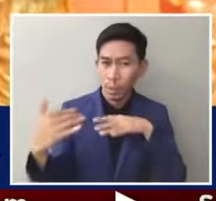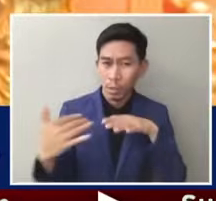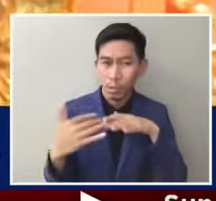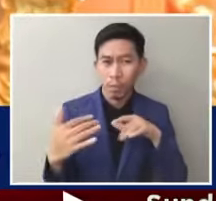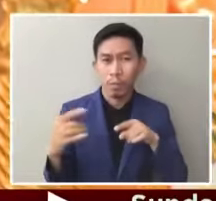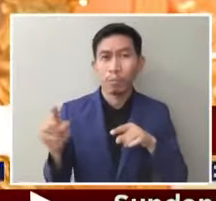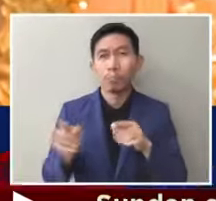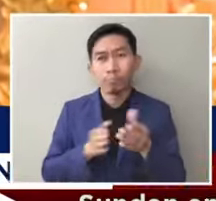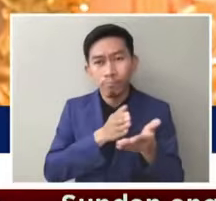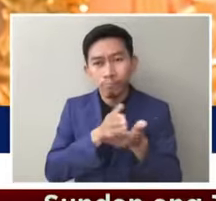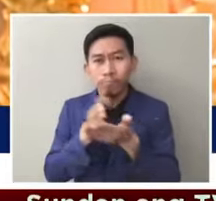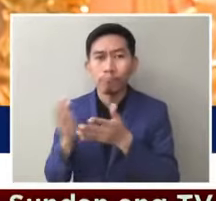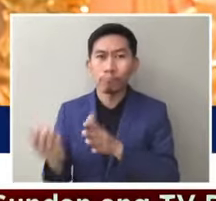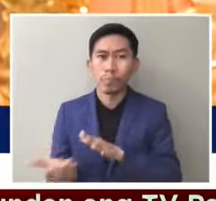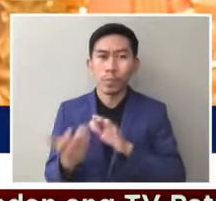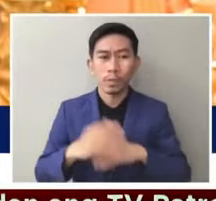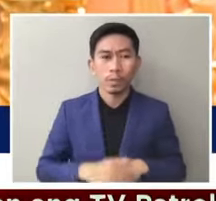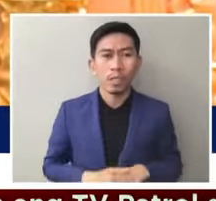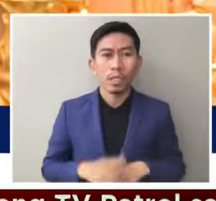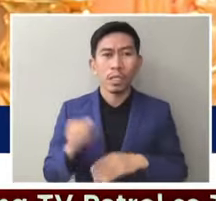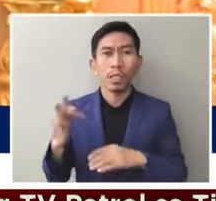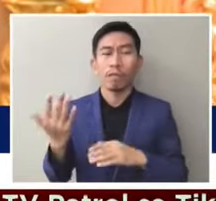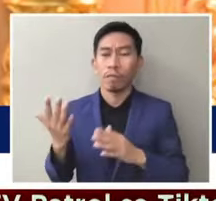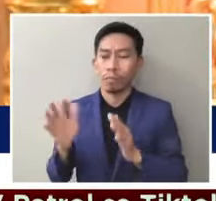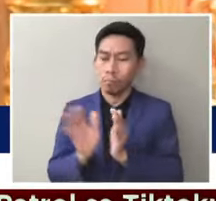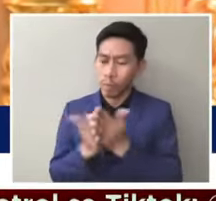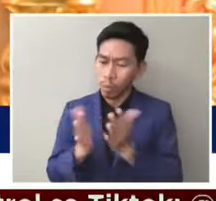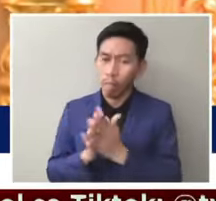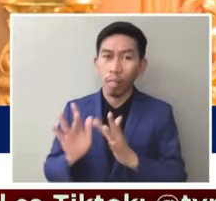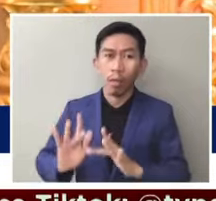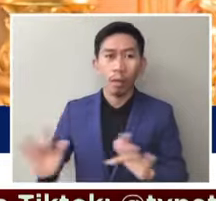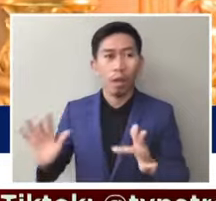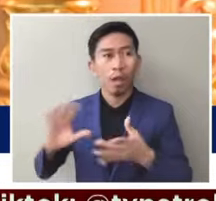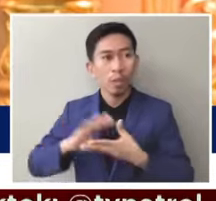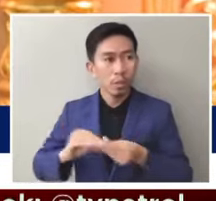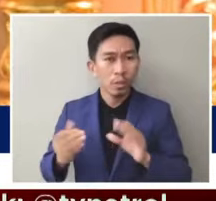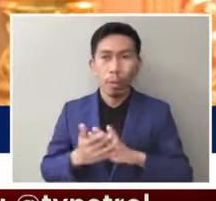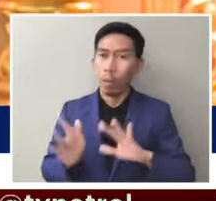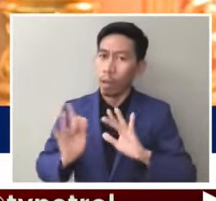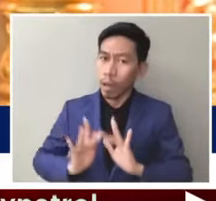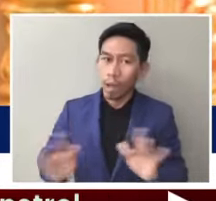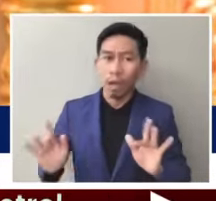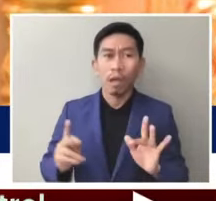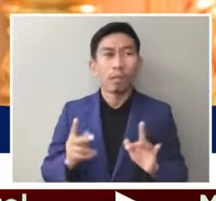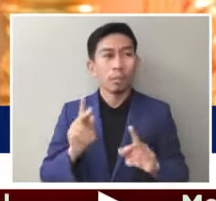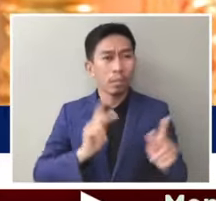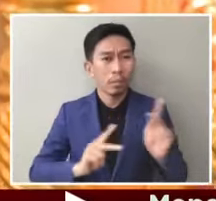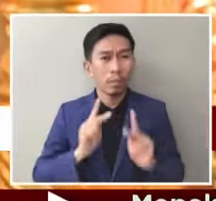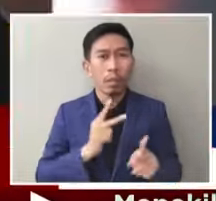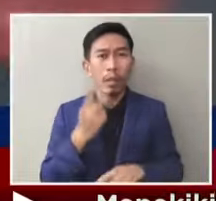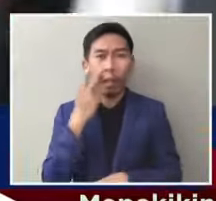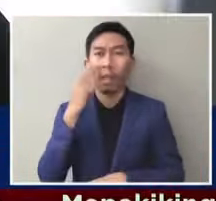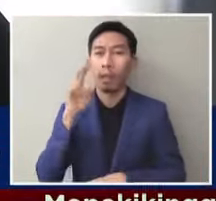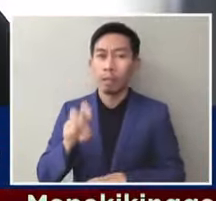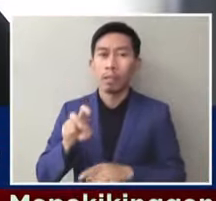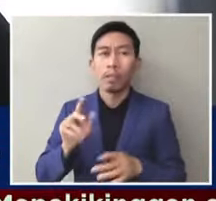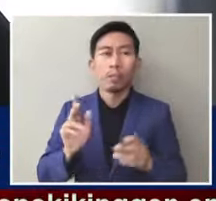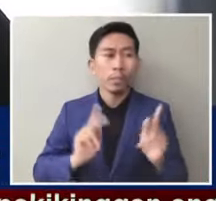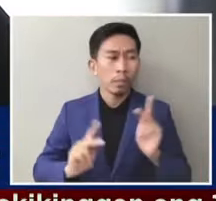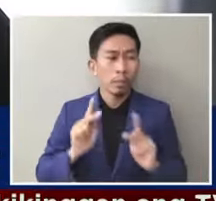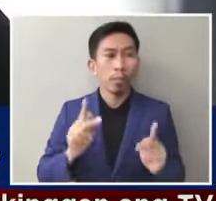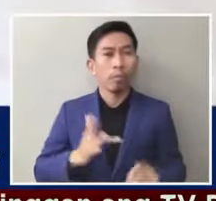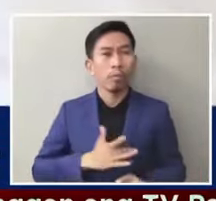libro, walang kwento, walang storya. Kung yung mga taong nakakita, yung mga taong nakaramdam, sinabi nila